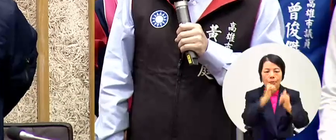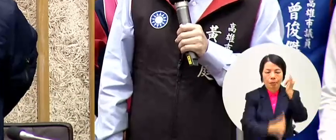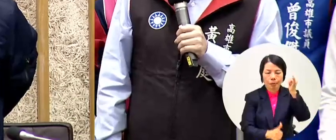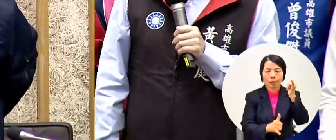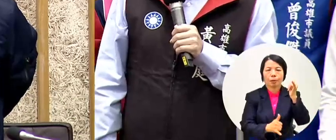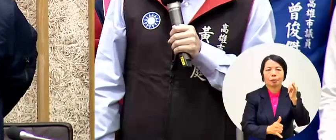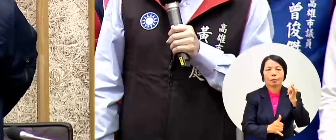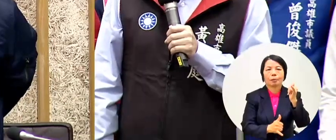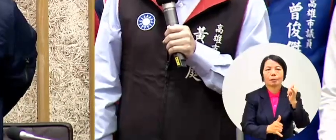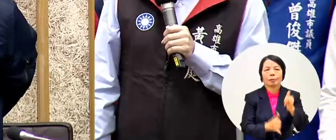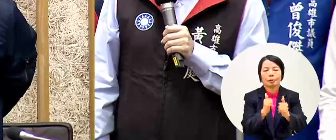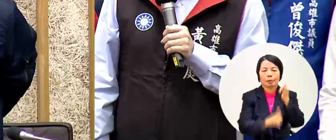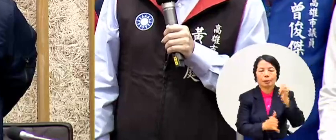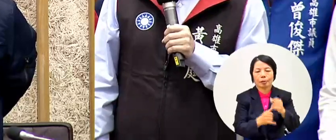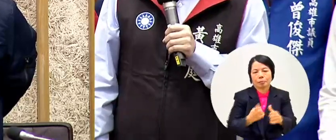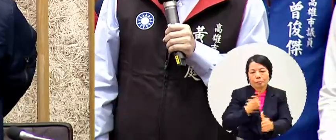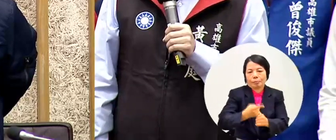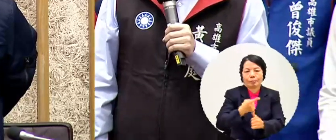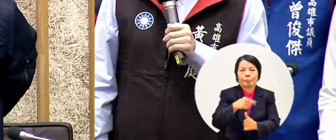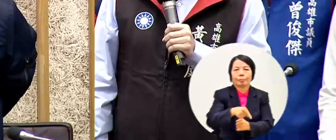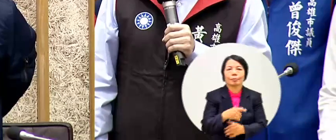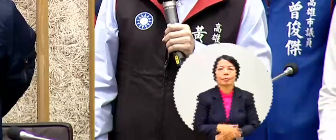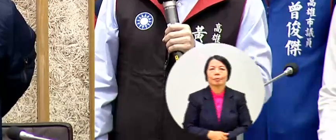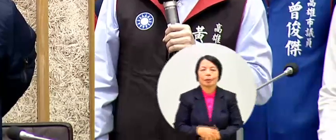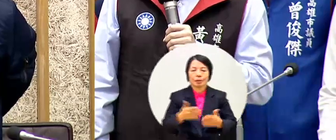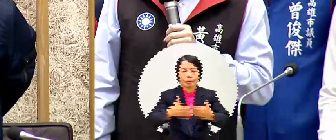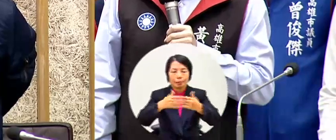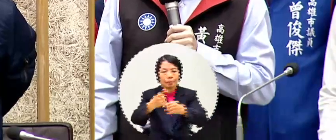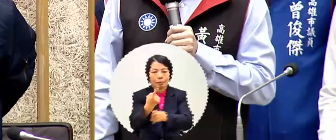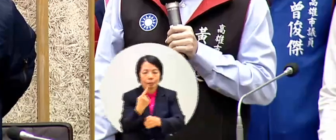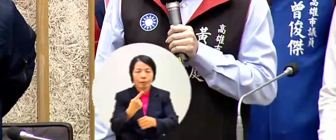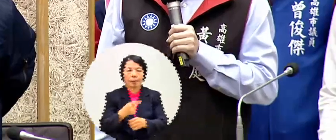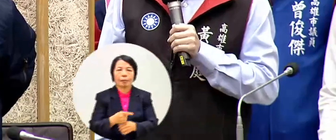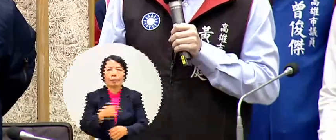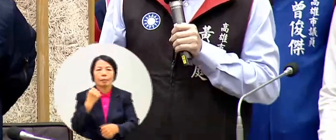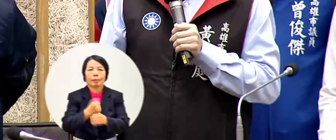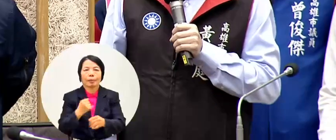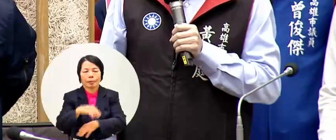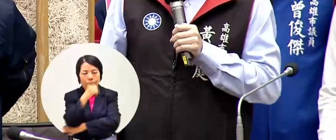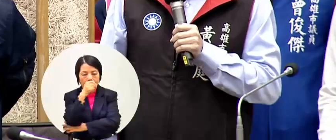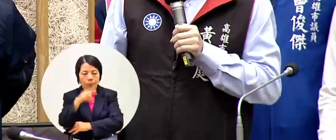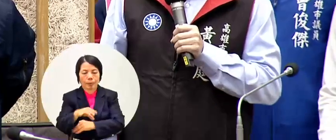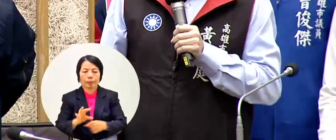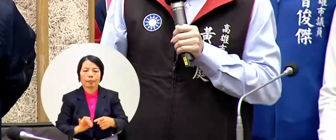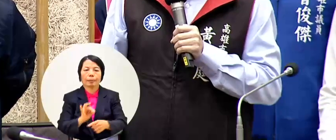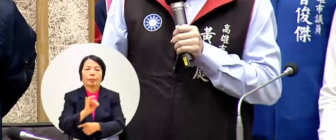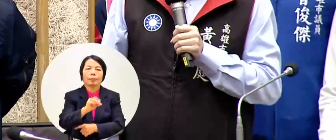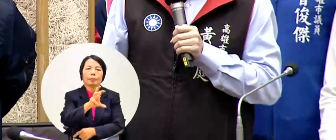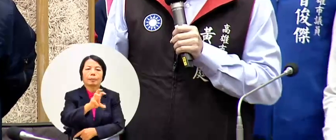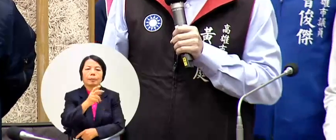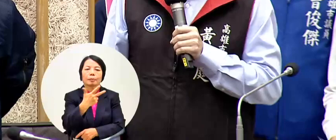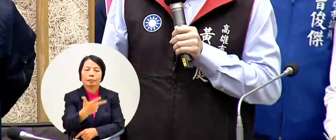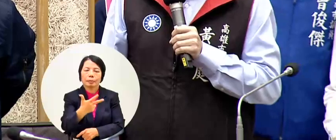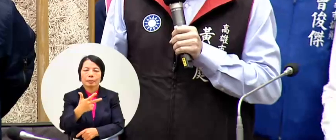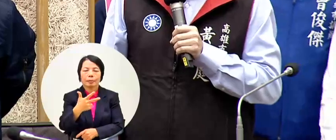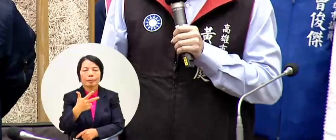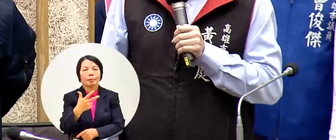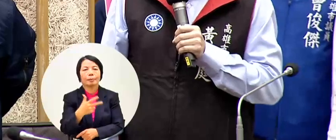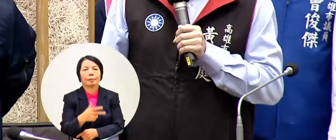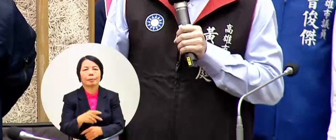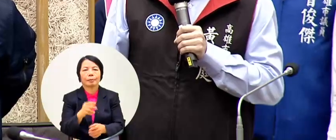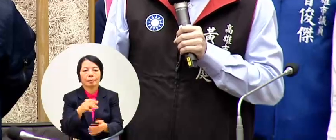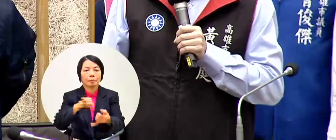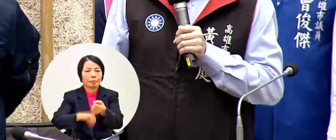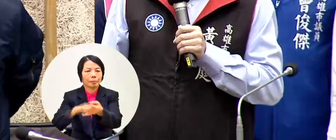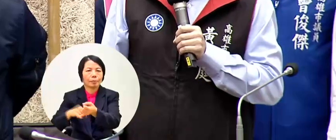23年，从来没有创下87%的住房率。 汉品酒店从中信饭店改